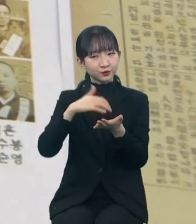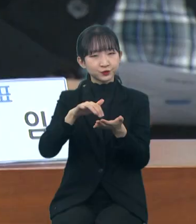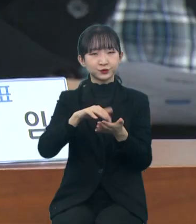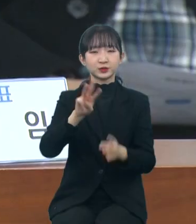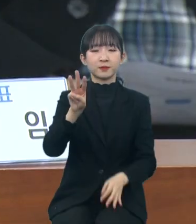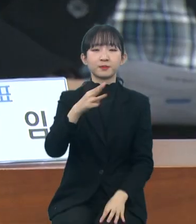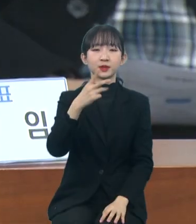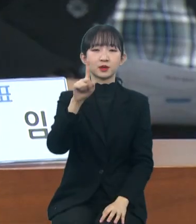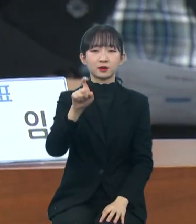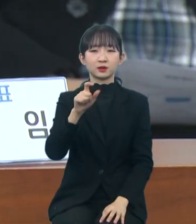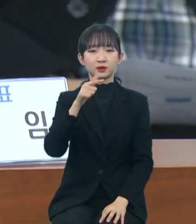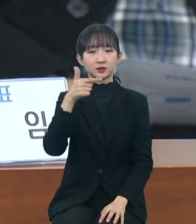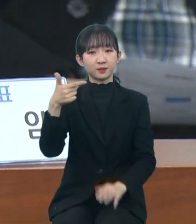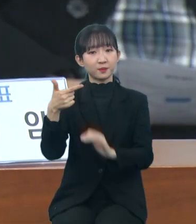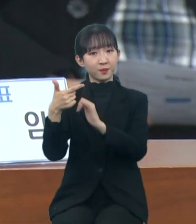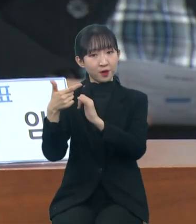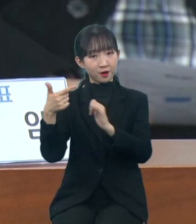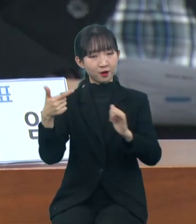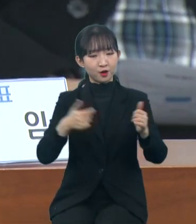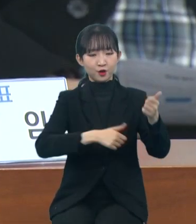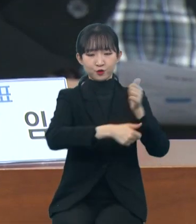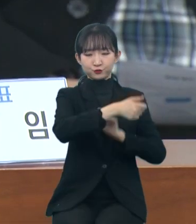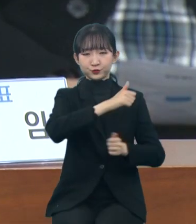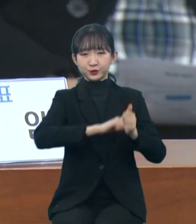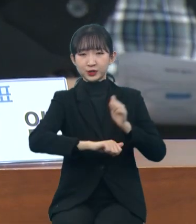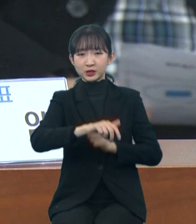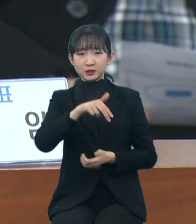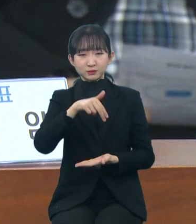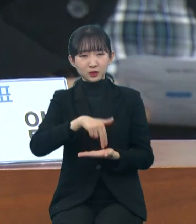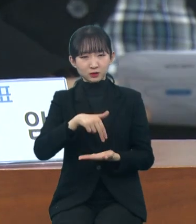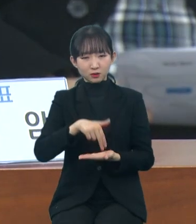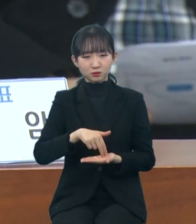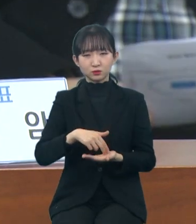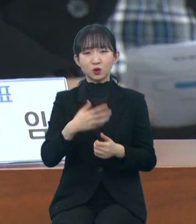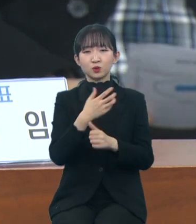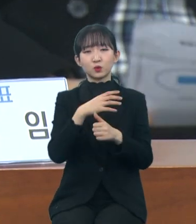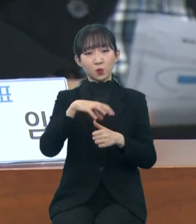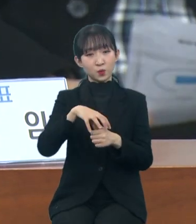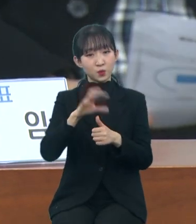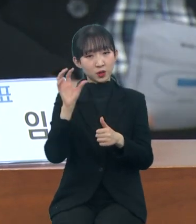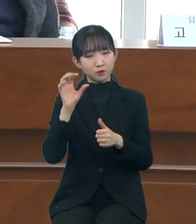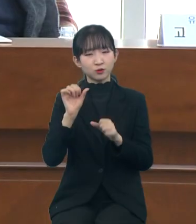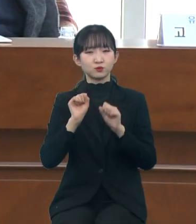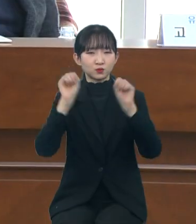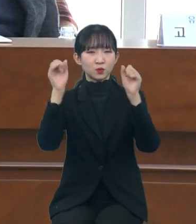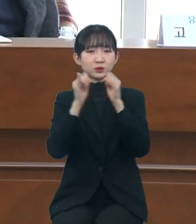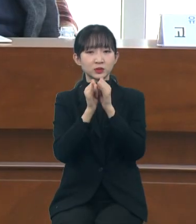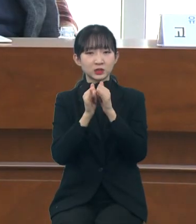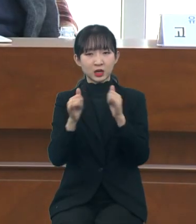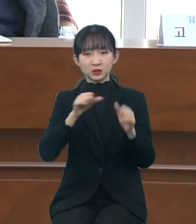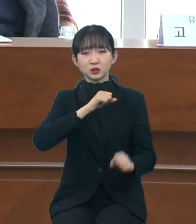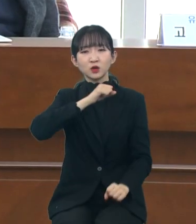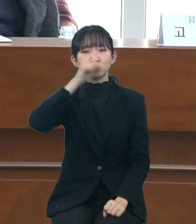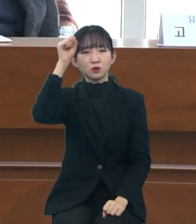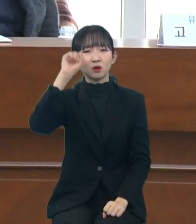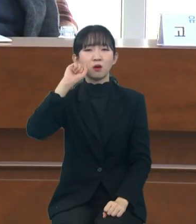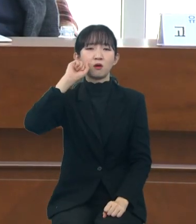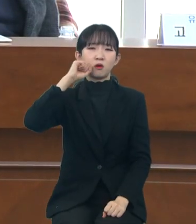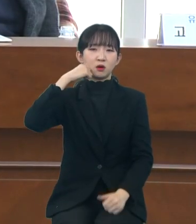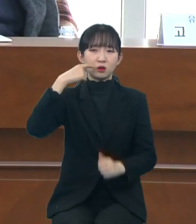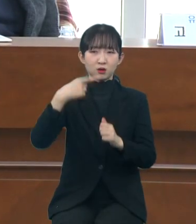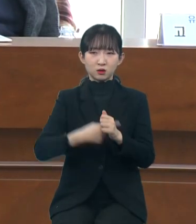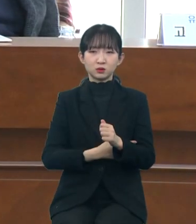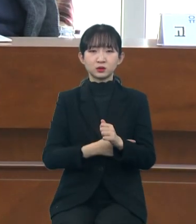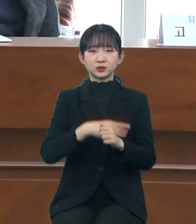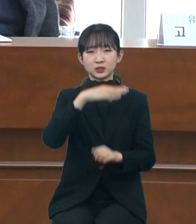316명. 후손들은 독립유공자 선정의 문턱이 너무 높다며 이제는 제대로 된 역사적 평가와 대우를 받게